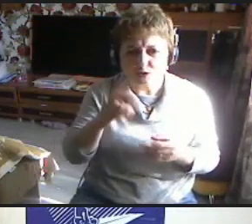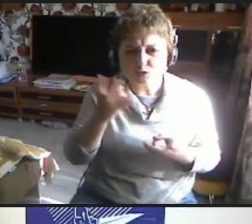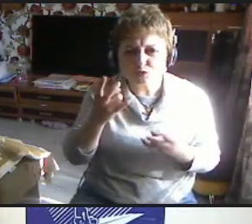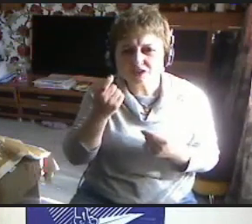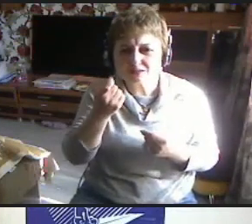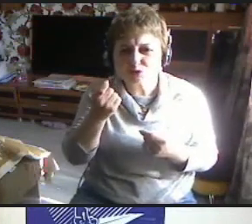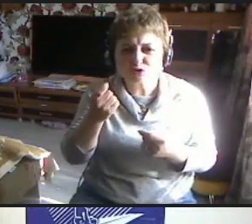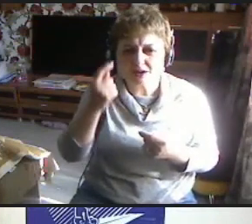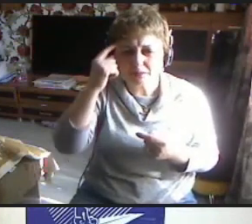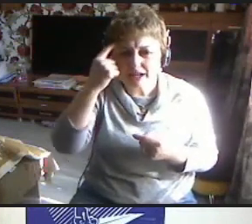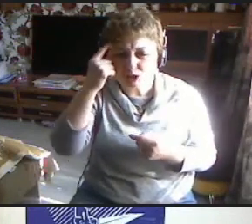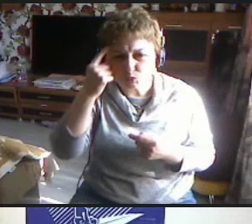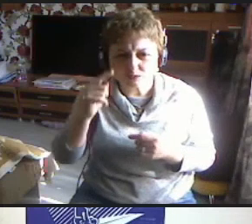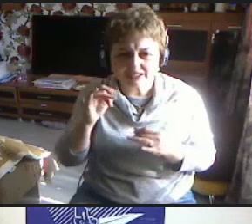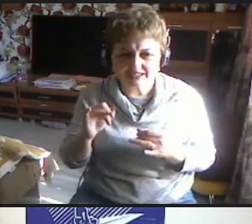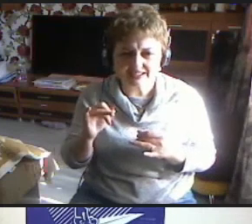подумать, да, и